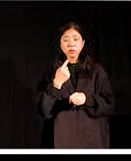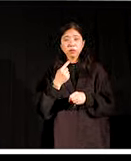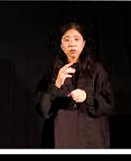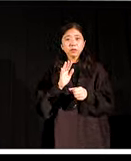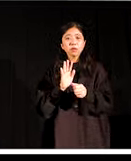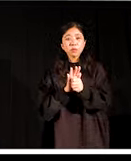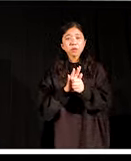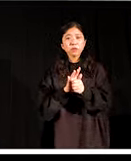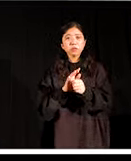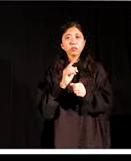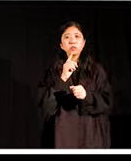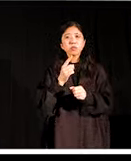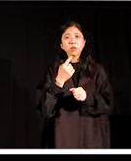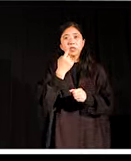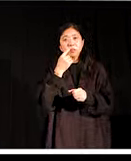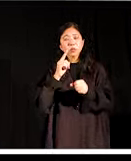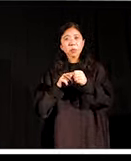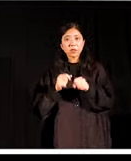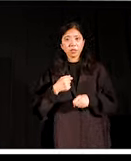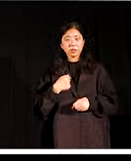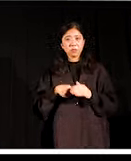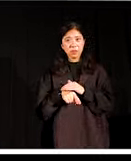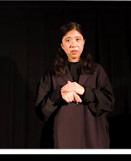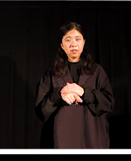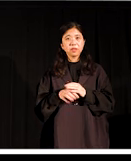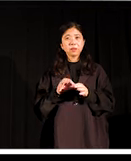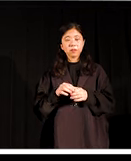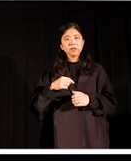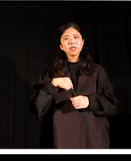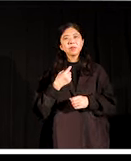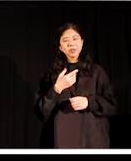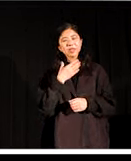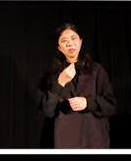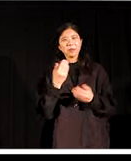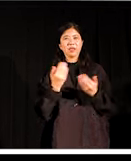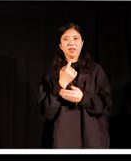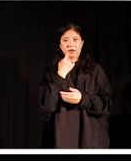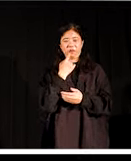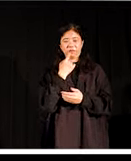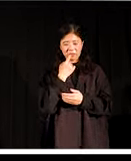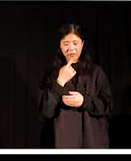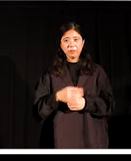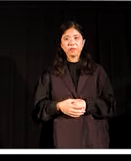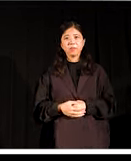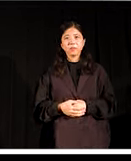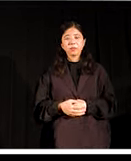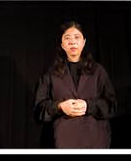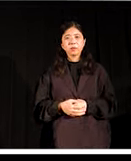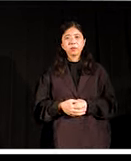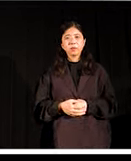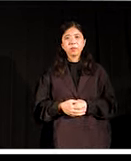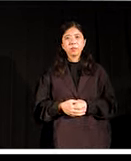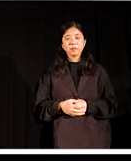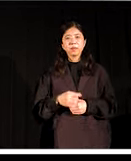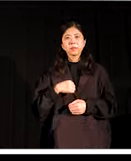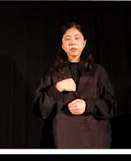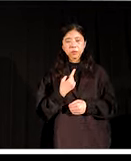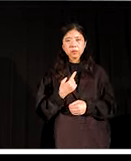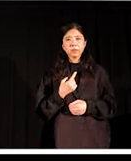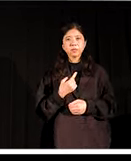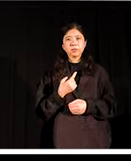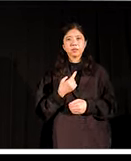助けることが自分があの満たされているそのことで自分が1番幸福になってるっていうのがありますそういうのももう自分で決めるやっぱ